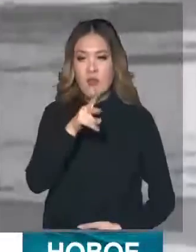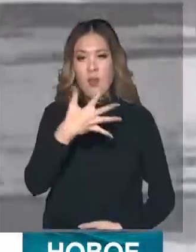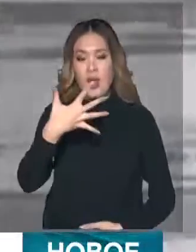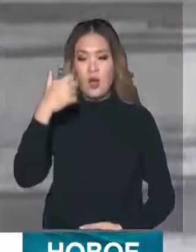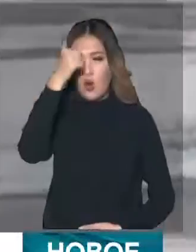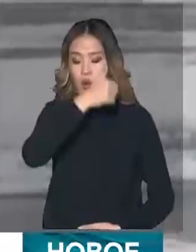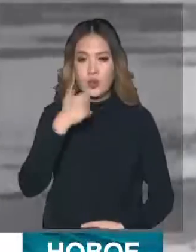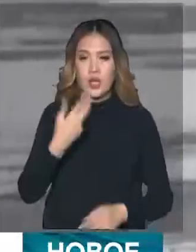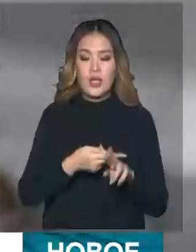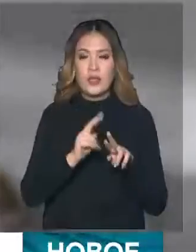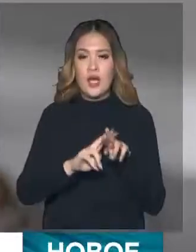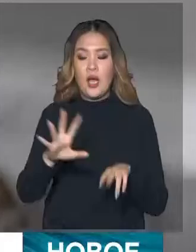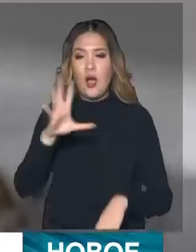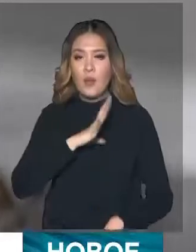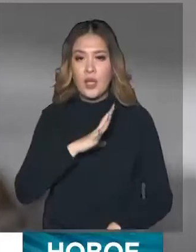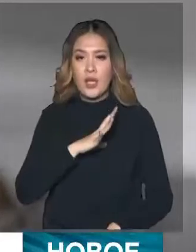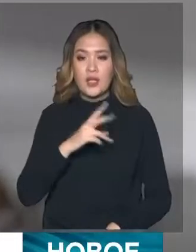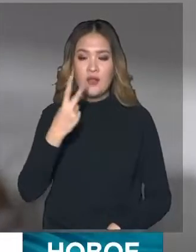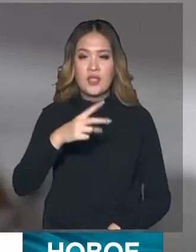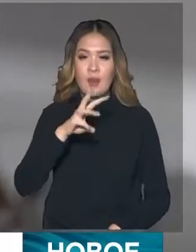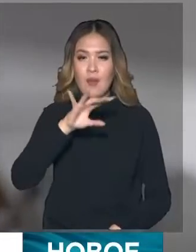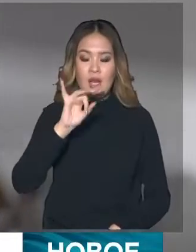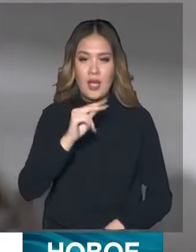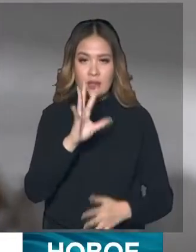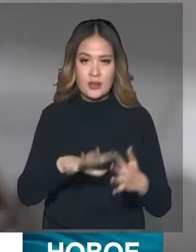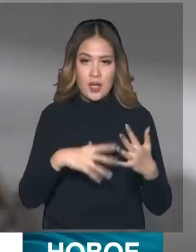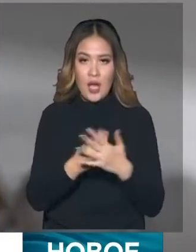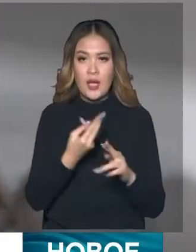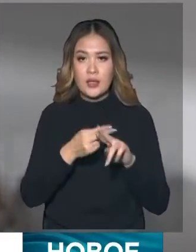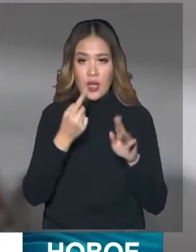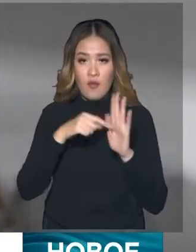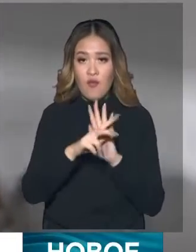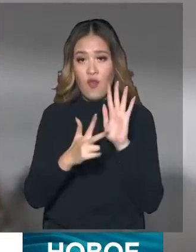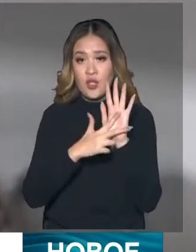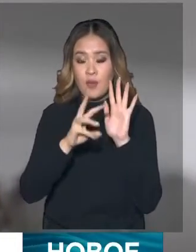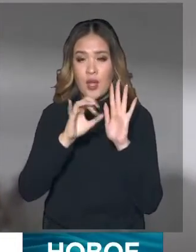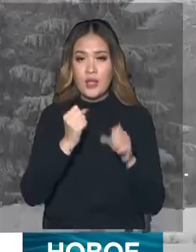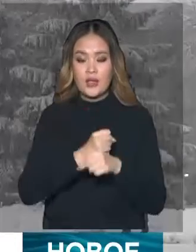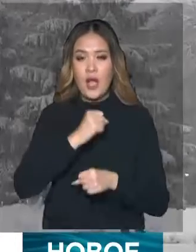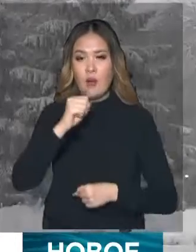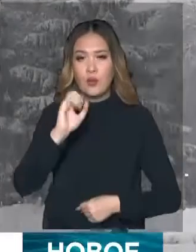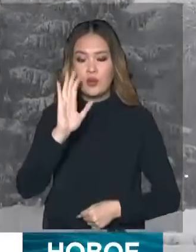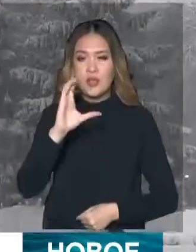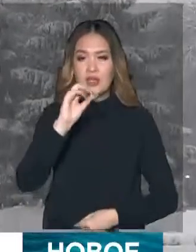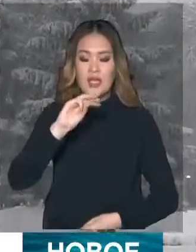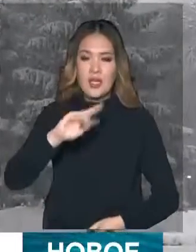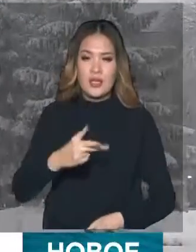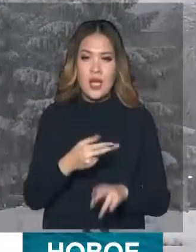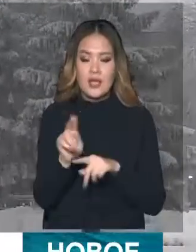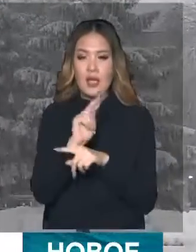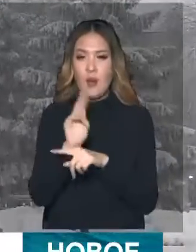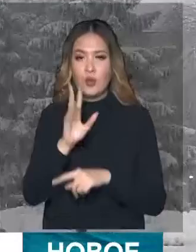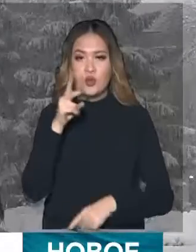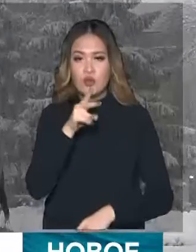2023-2025 годы, предусмотрено около 20 миллиардов тенге. Из них 8 миллиардов направят на городские сети, отремонтируют